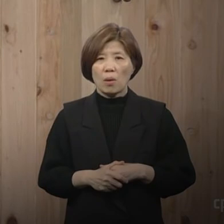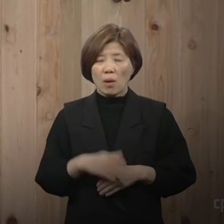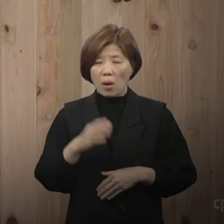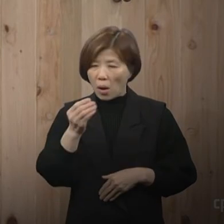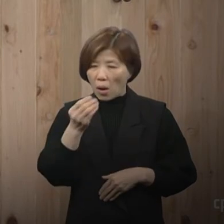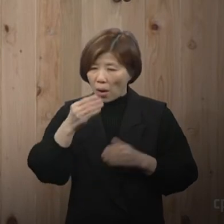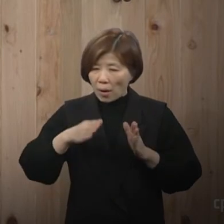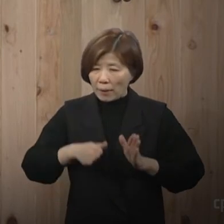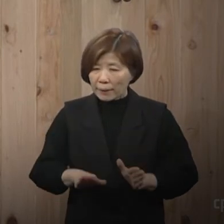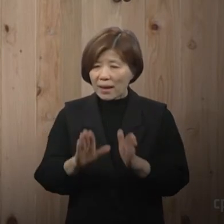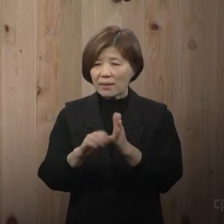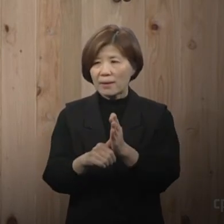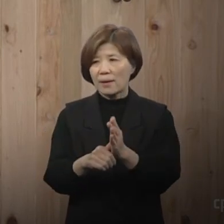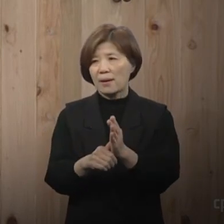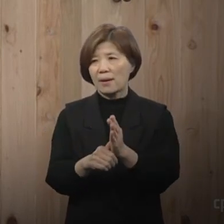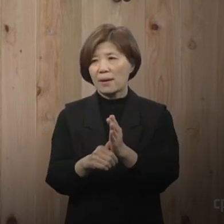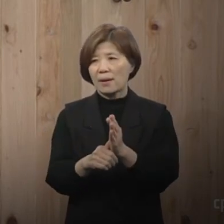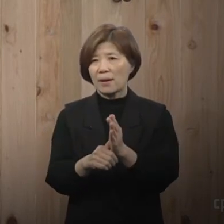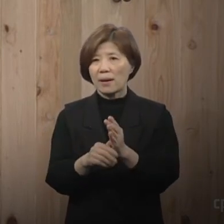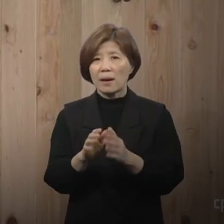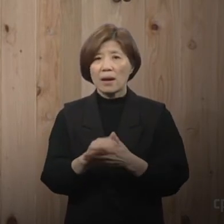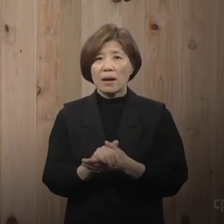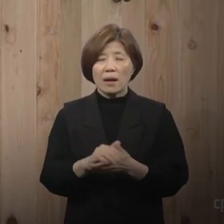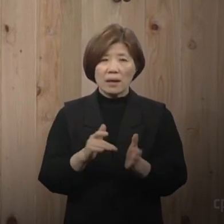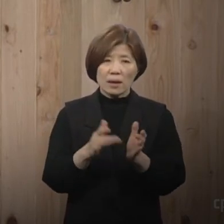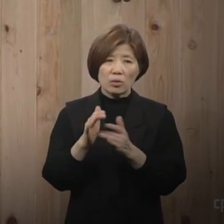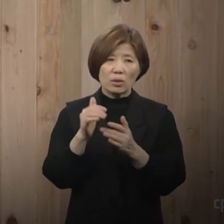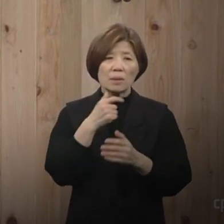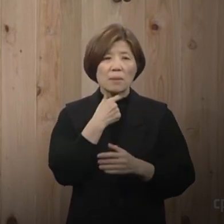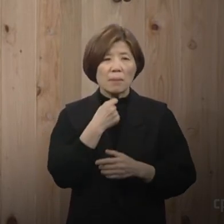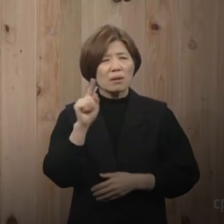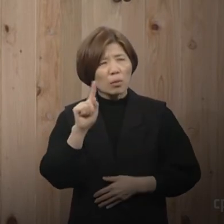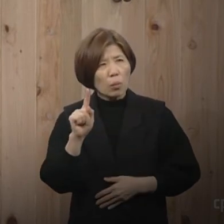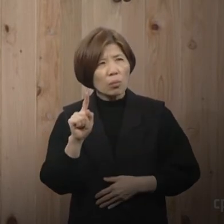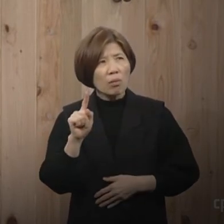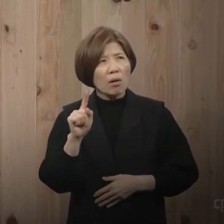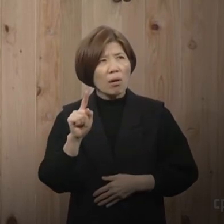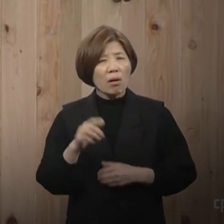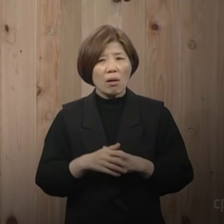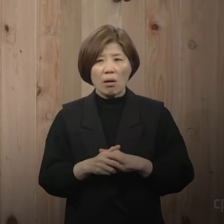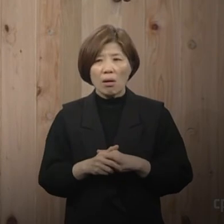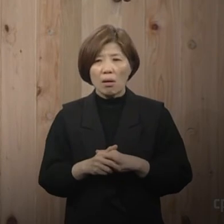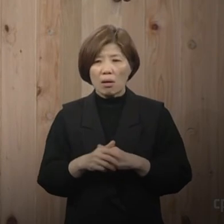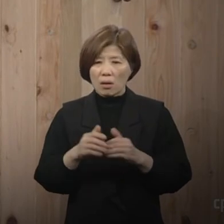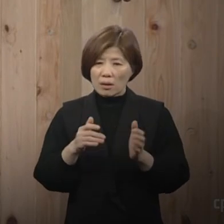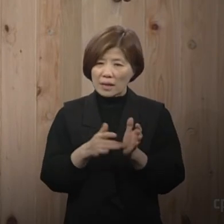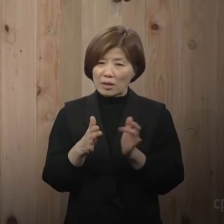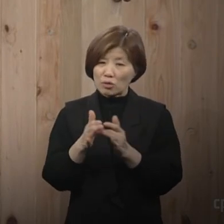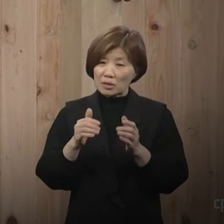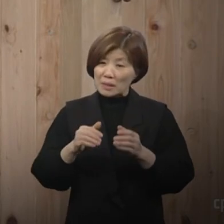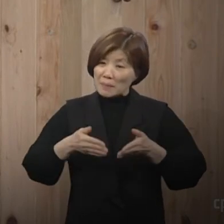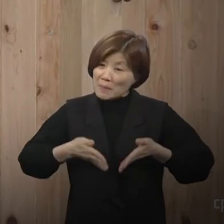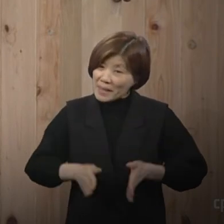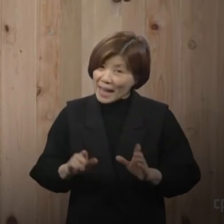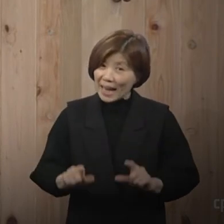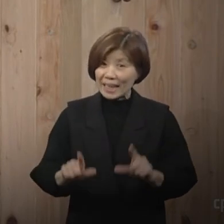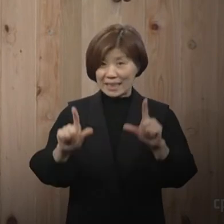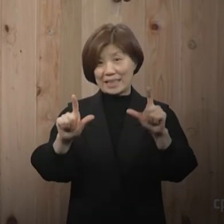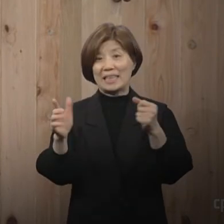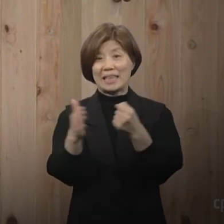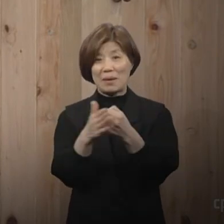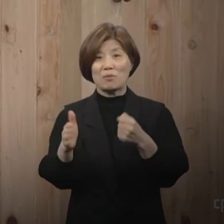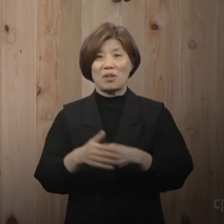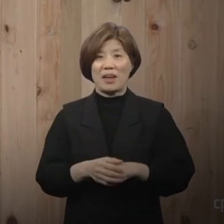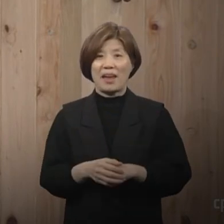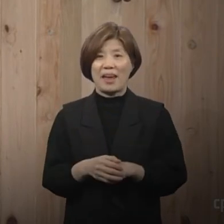성탄절에 예수님이 우리들에게 바라시는 거 그냥 당신 이 세상에 오신